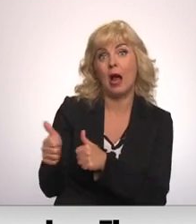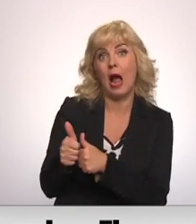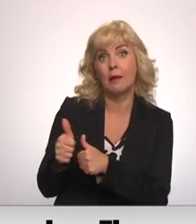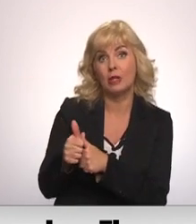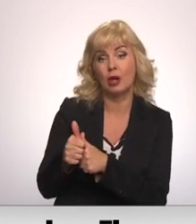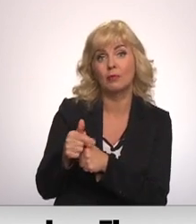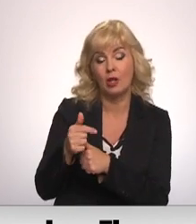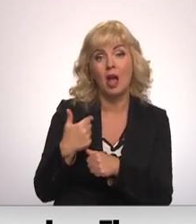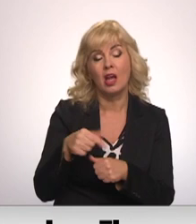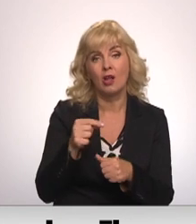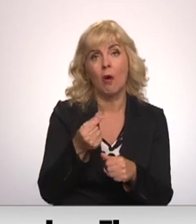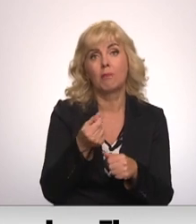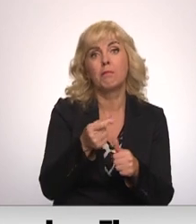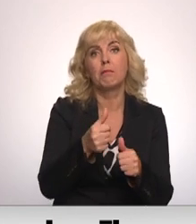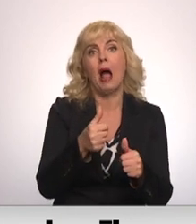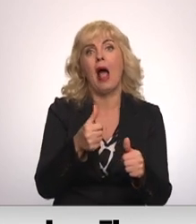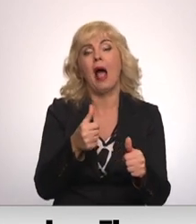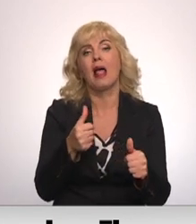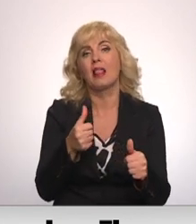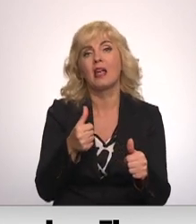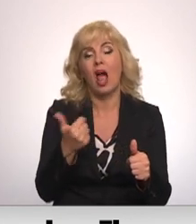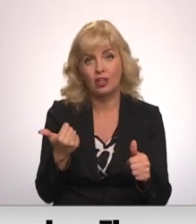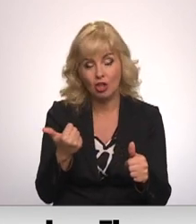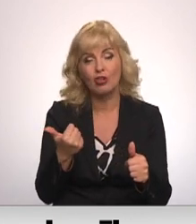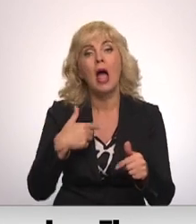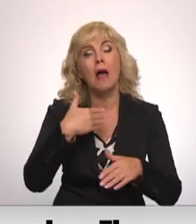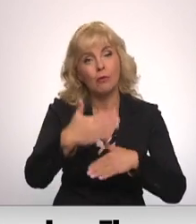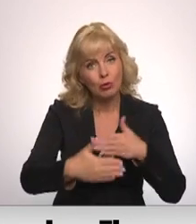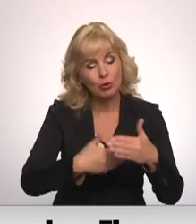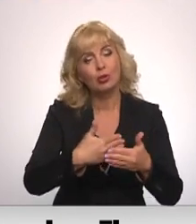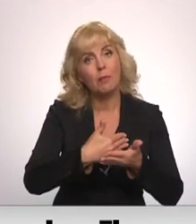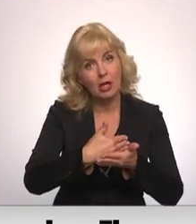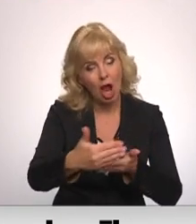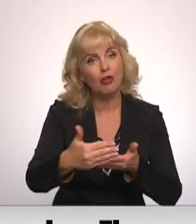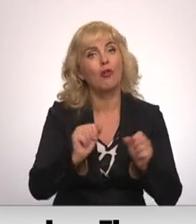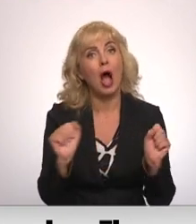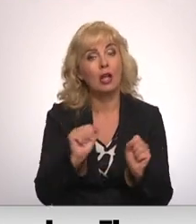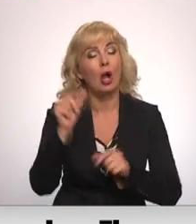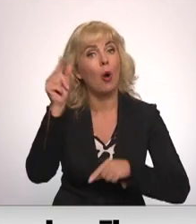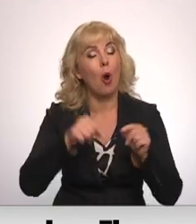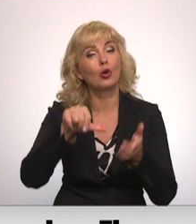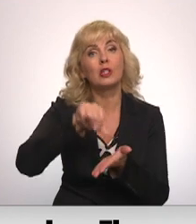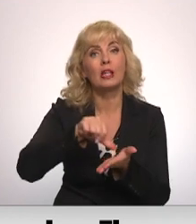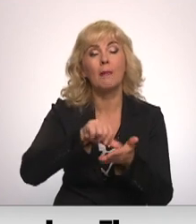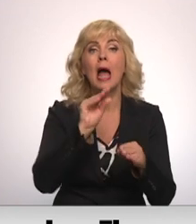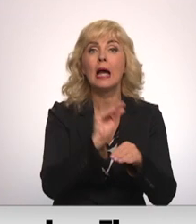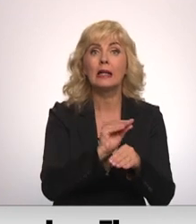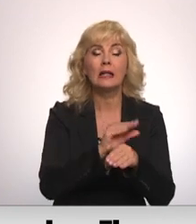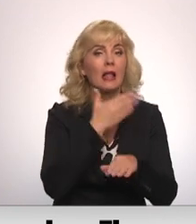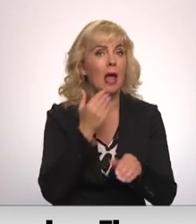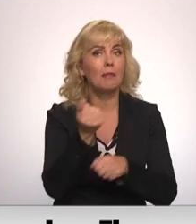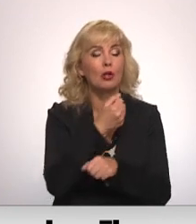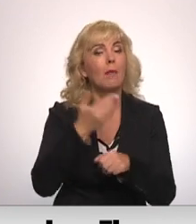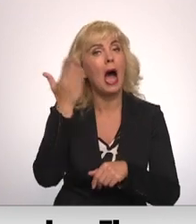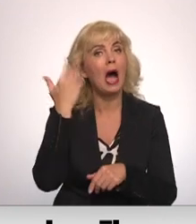esam palielinājuši. Mēs ejam uz priekšu nepietiekam ātri. No kongresa tribīnes kritika netika taupīt